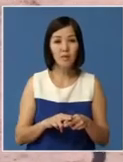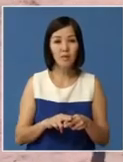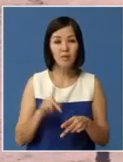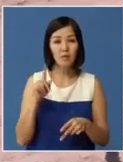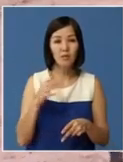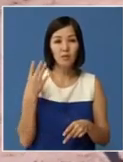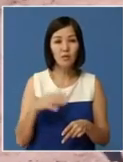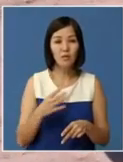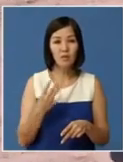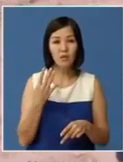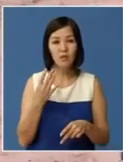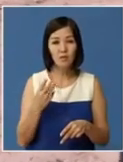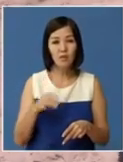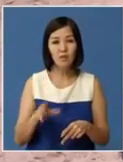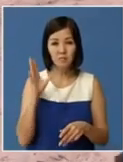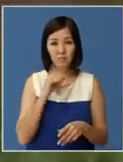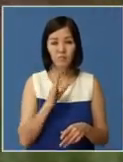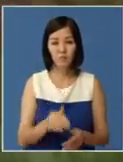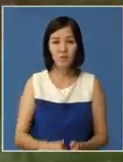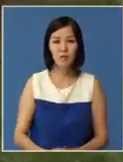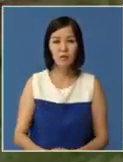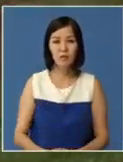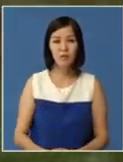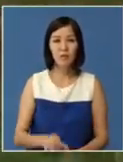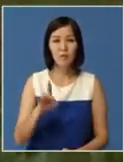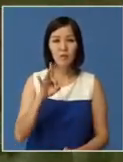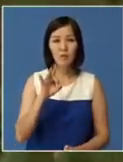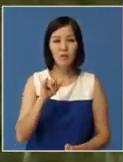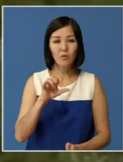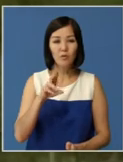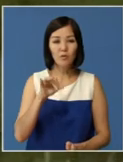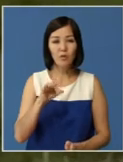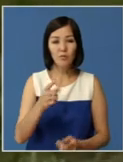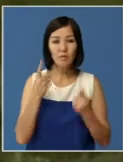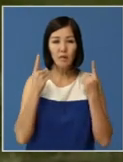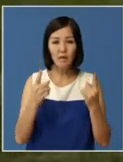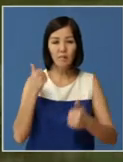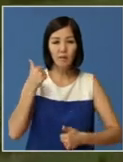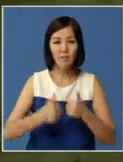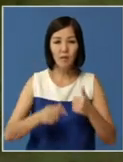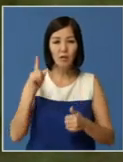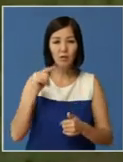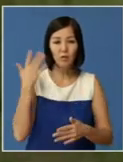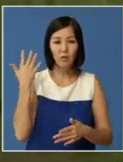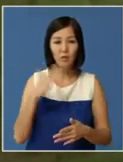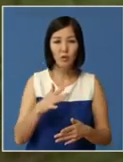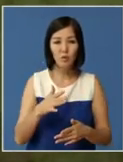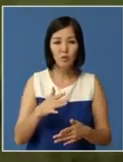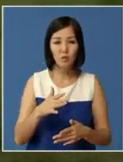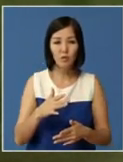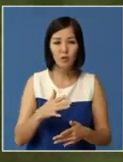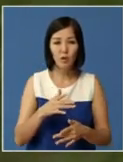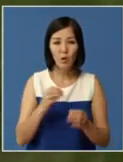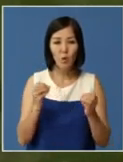біздің қазақтың қазанаттары өтетініне көзіміз жетті. Рүстем Досжановтың айтуынша аламан бәйге сөресінен 150 тұлпар атылып шыққанымен оның